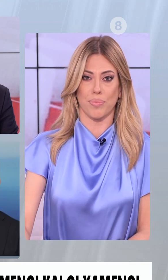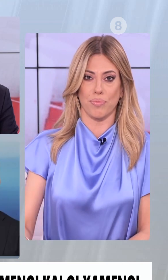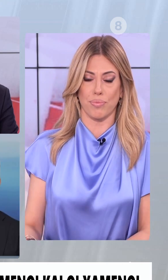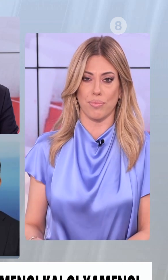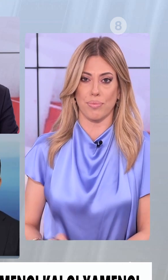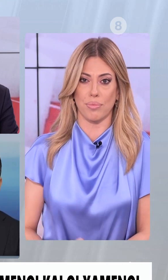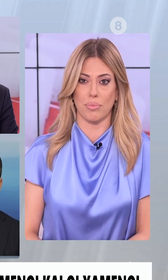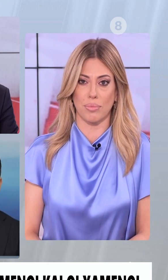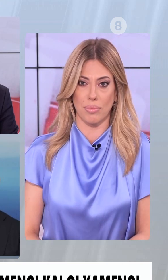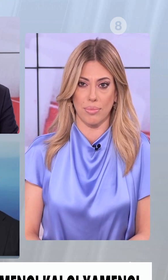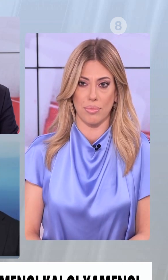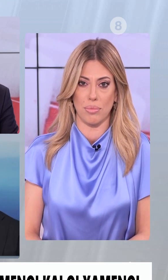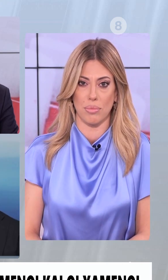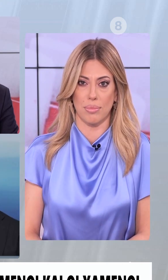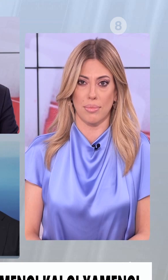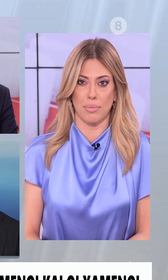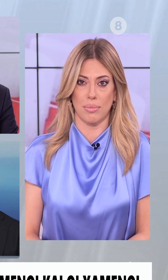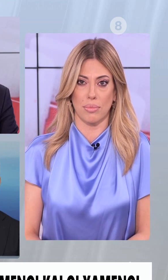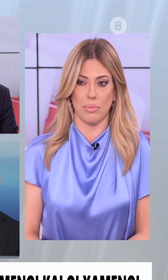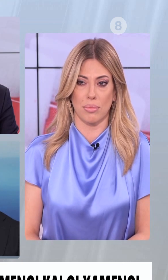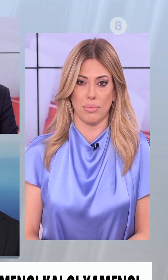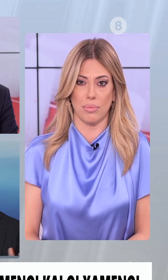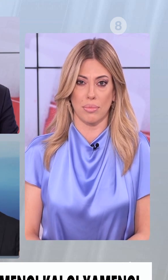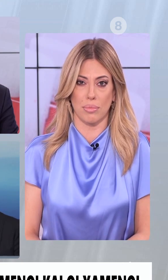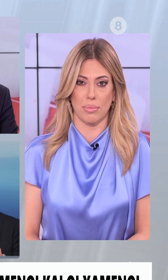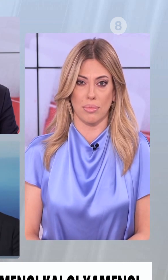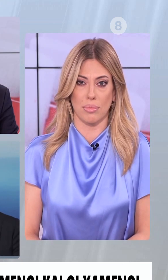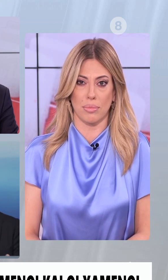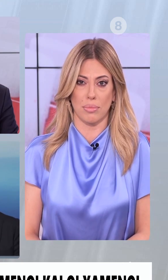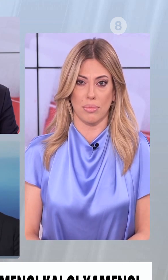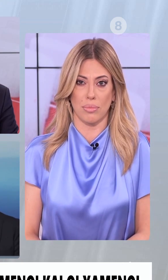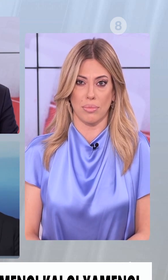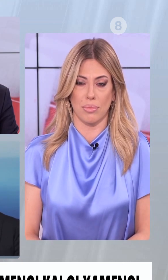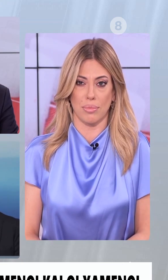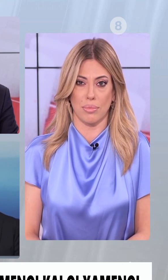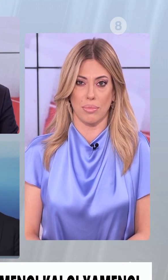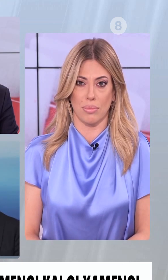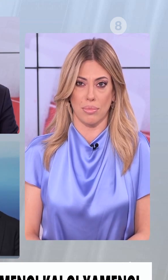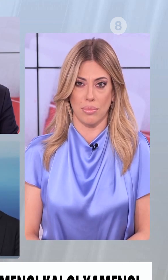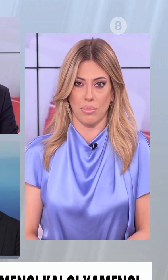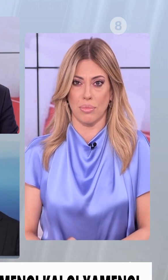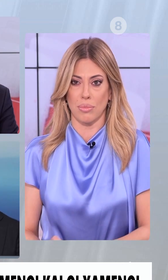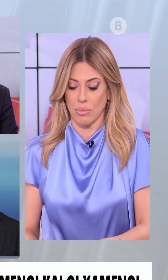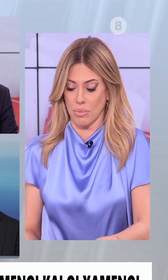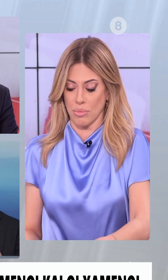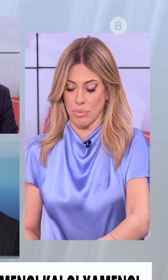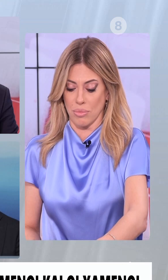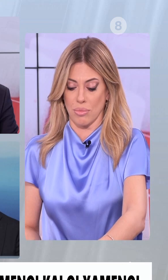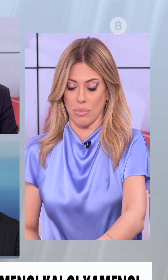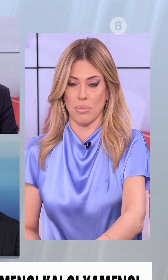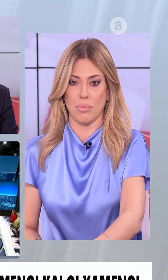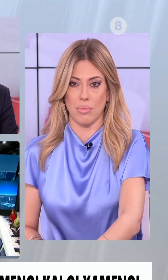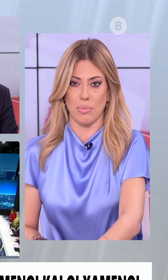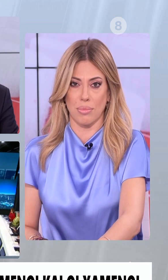οργανισμούς. Για να γλιτώσουμε, κύριε Ζαχαρέ, τις τραγωδίες των τεμπών. Ναι,